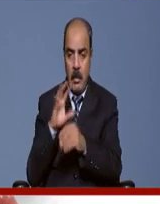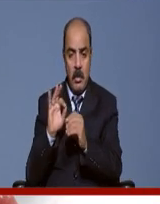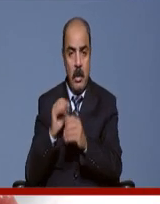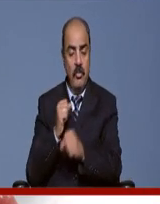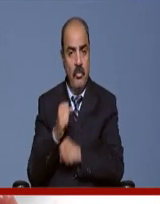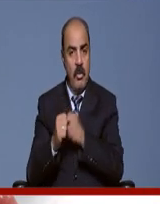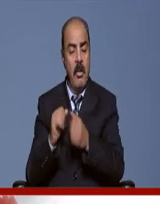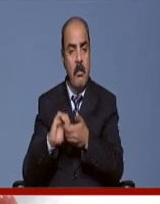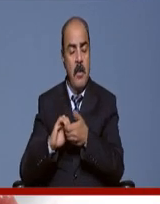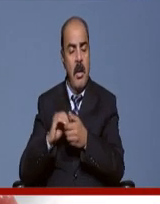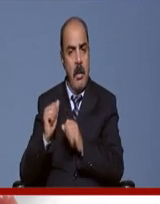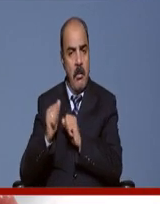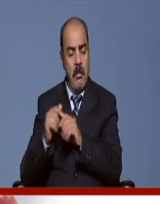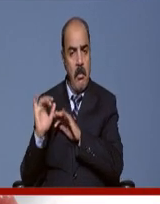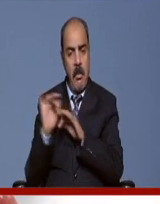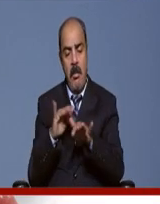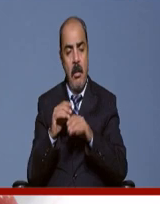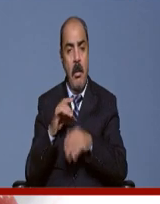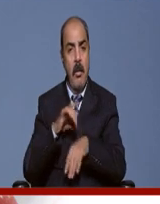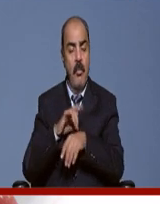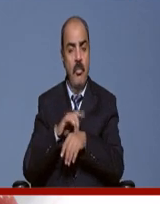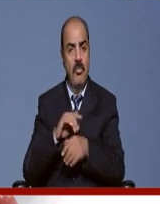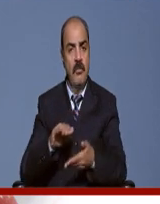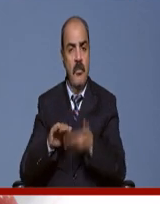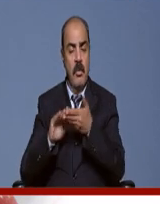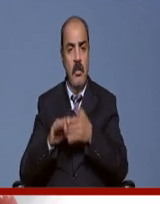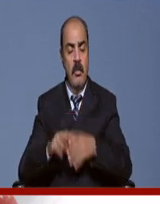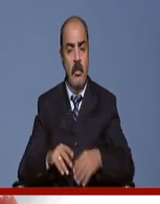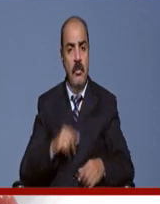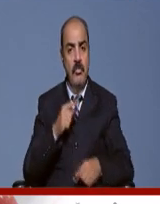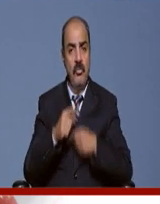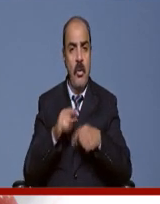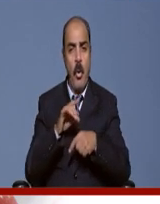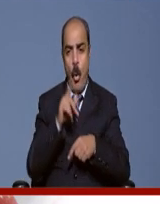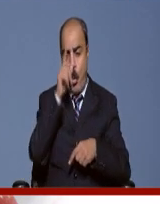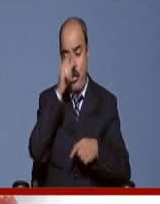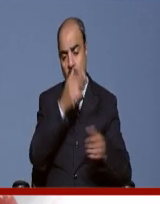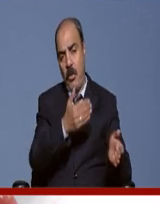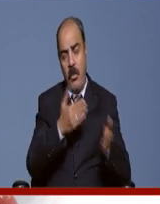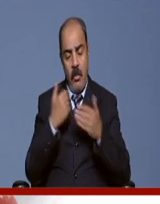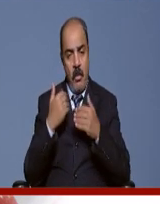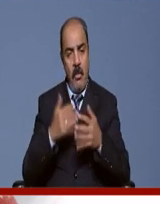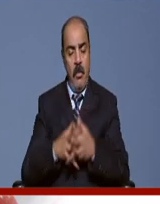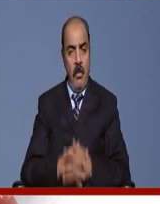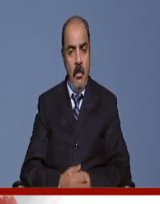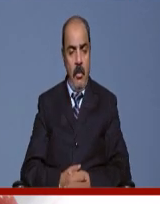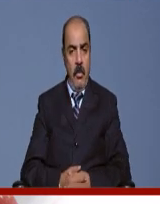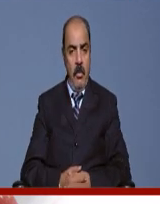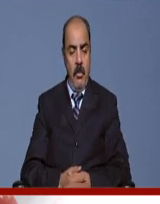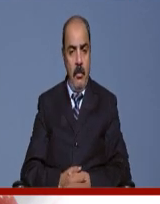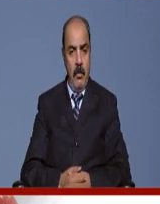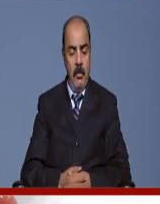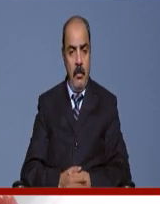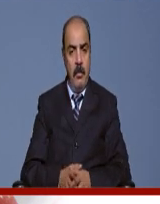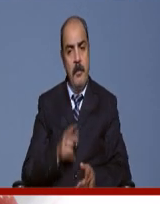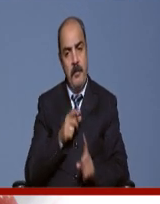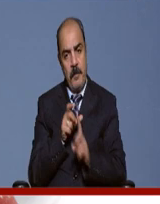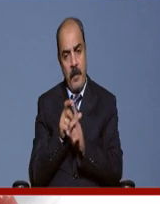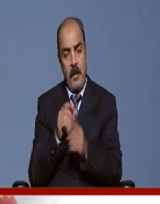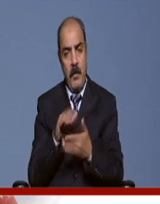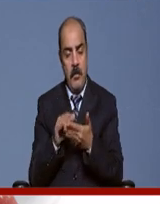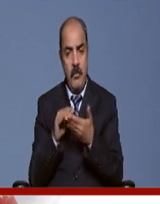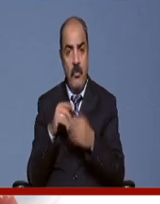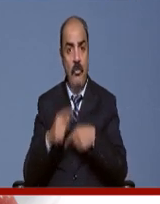بقوه عن طريق مستشفى تعمل الاردن على حمايته وضمان